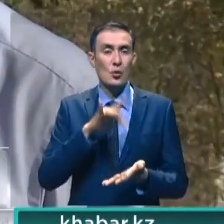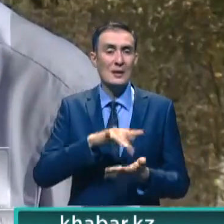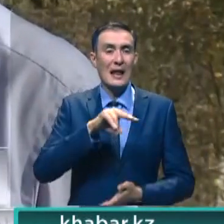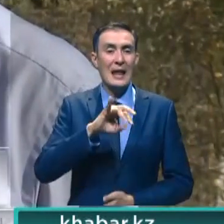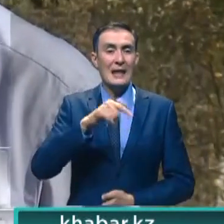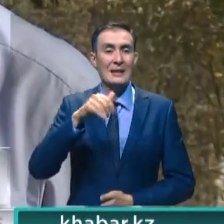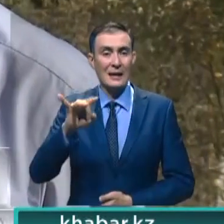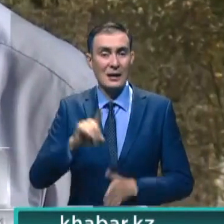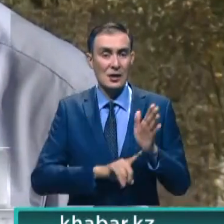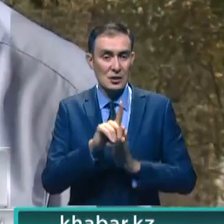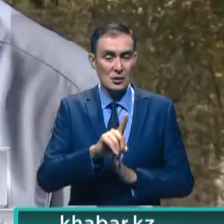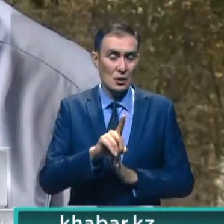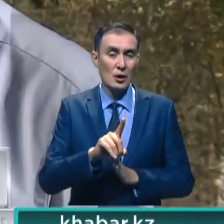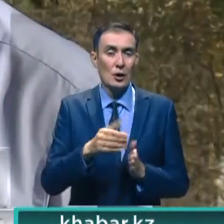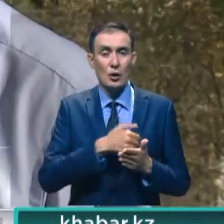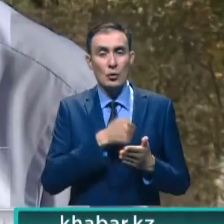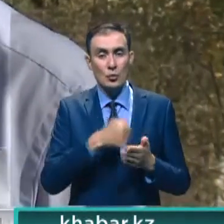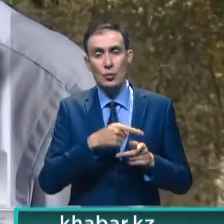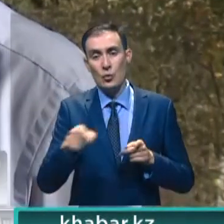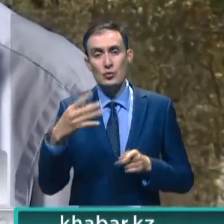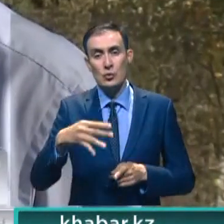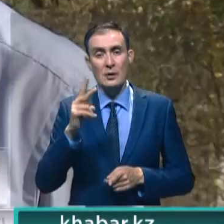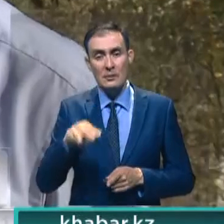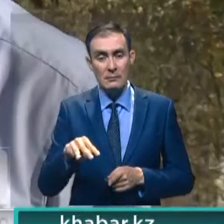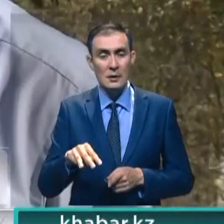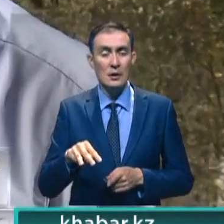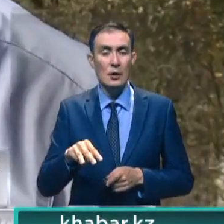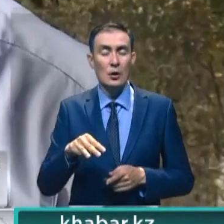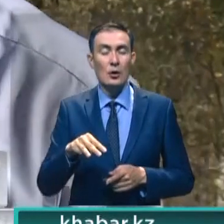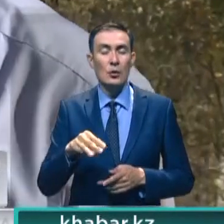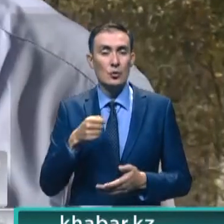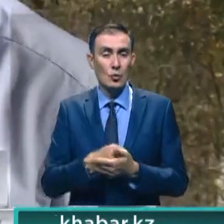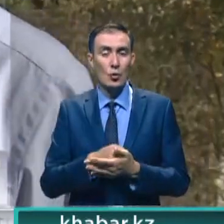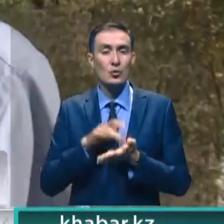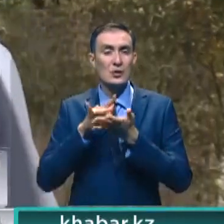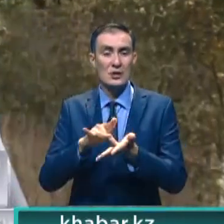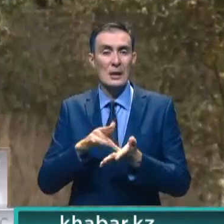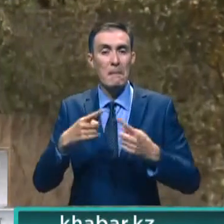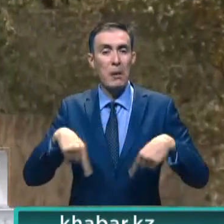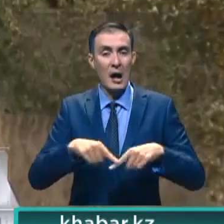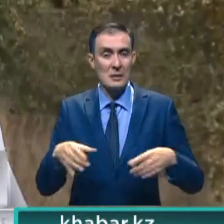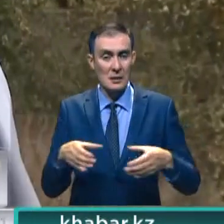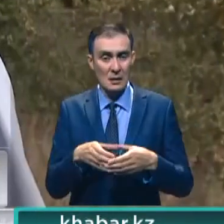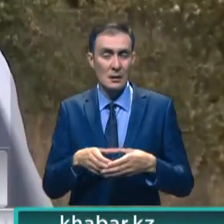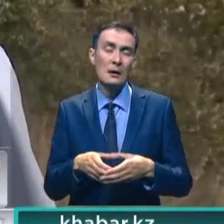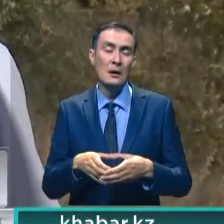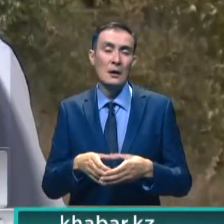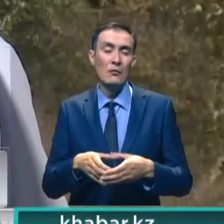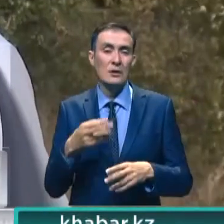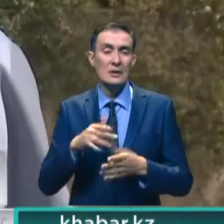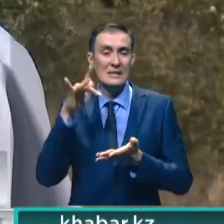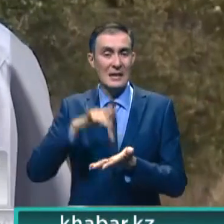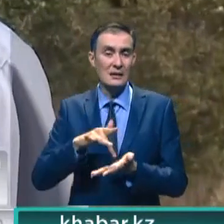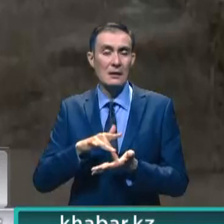Ленгера, расстояние в пределах где-то 40 километров до туристической базы, до туристического